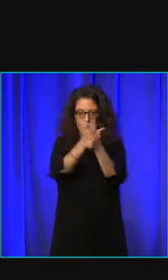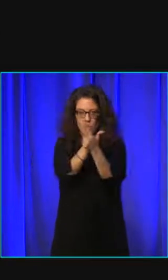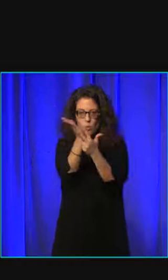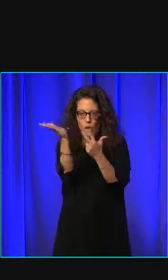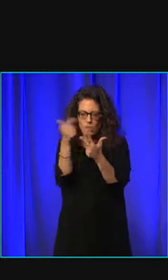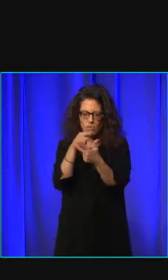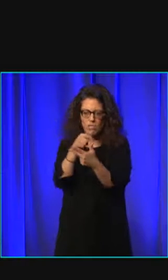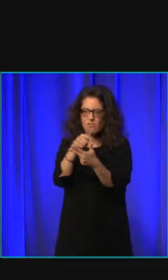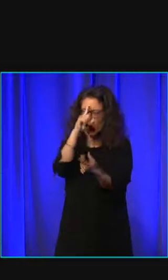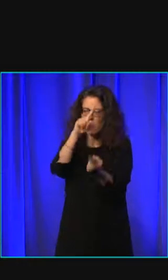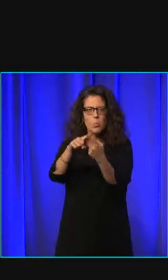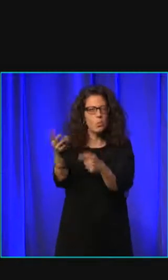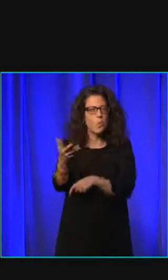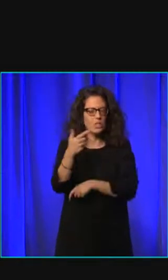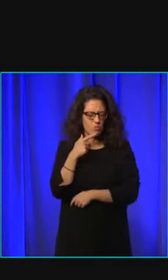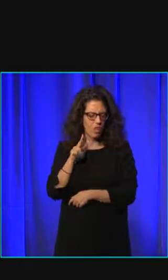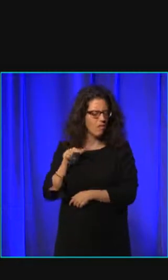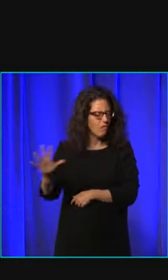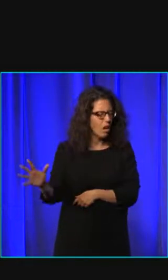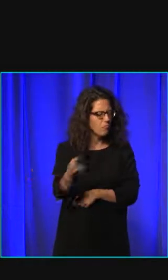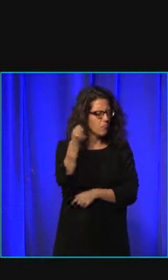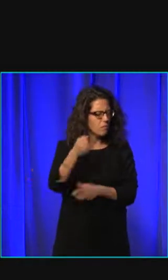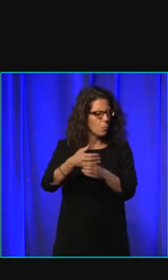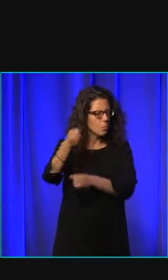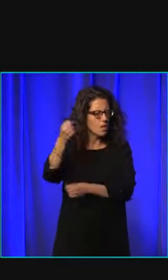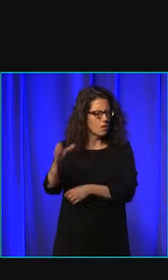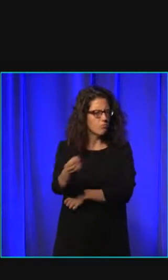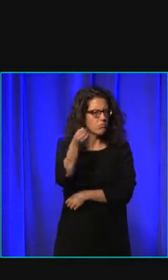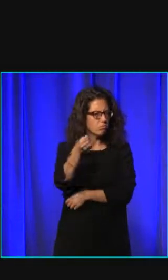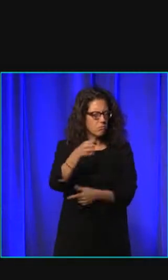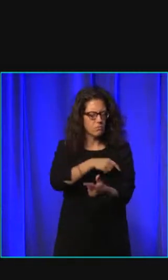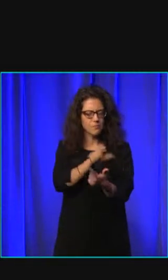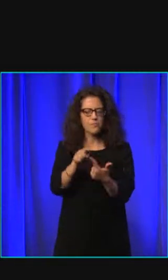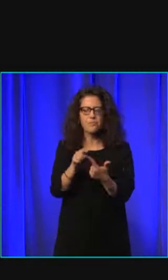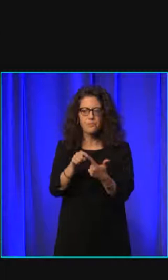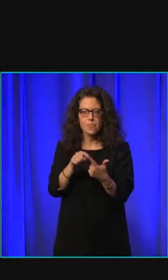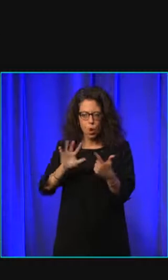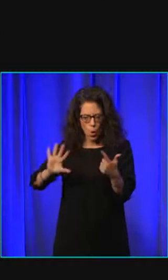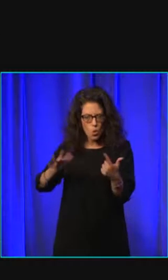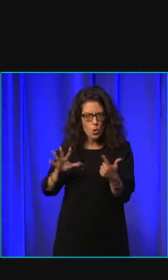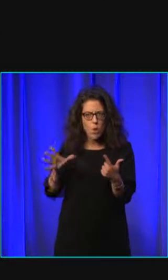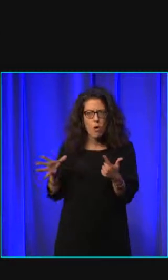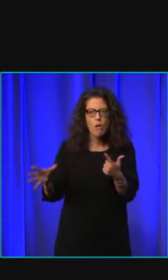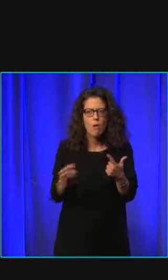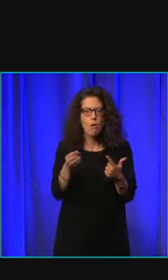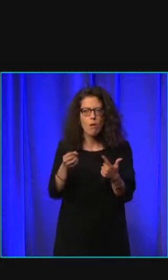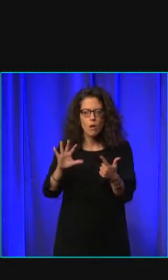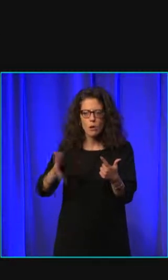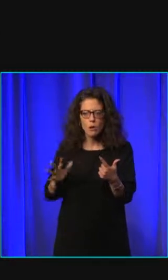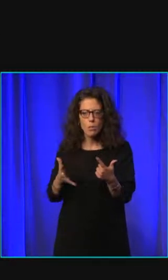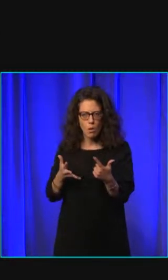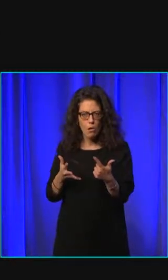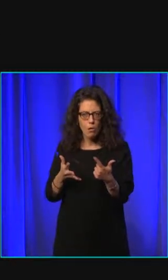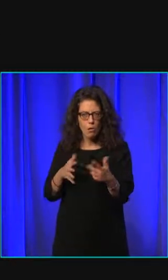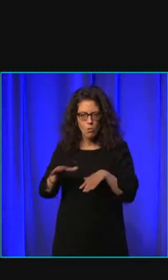l'action. Le but de l'action, je saisis la bouteille. Deuxième facteur, les moyens qui sont mis en place pour réaliser cette